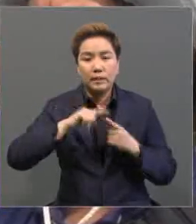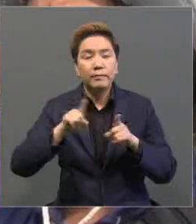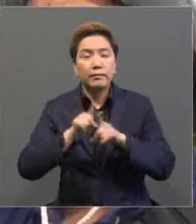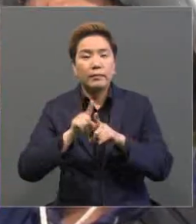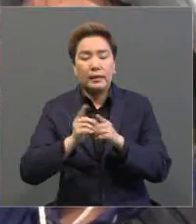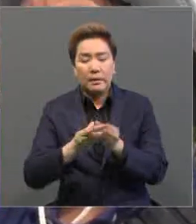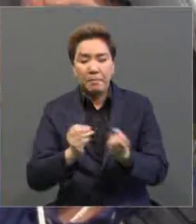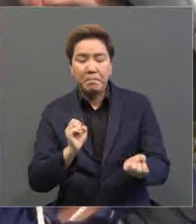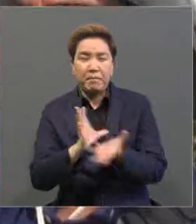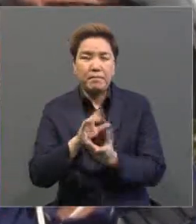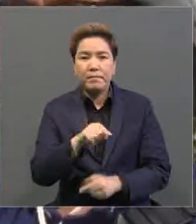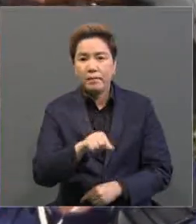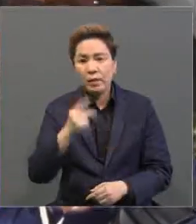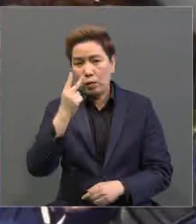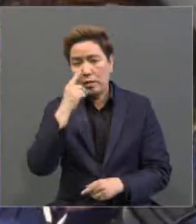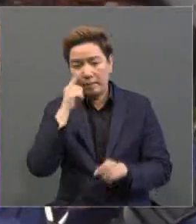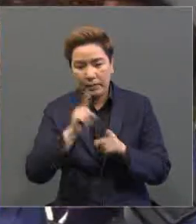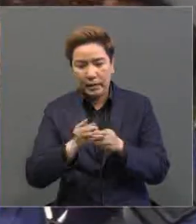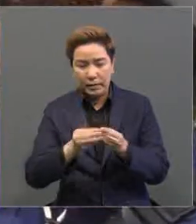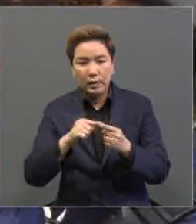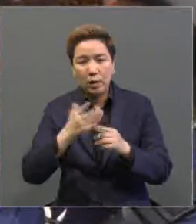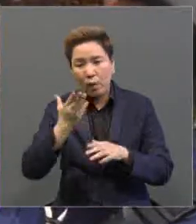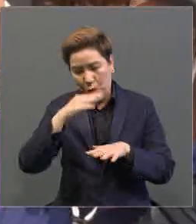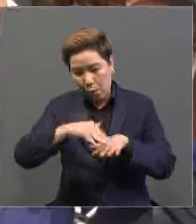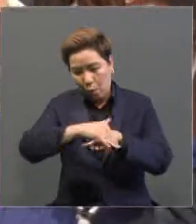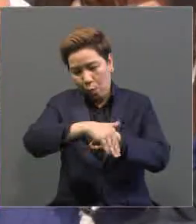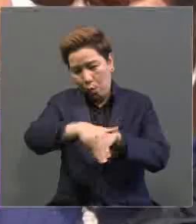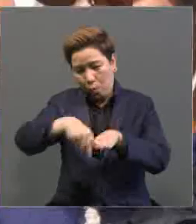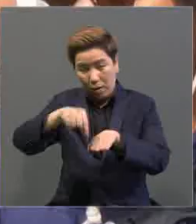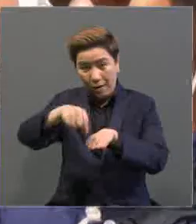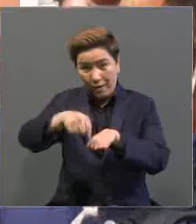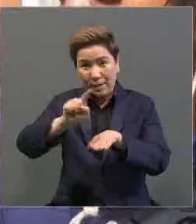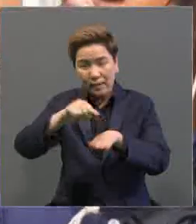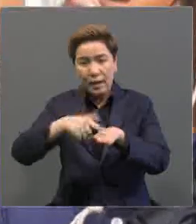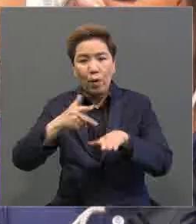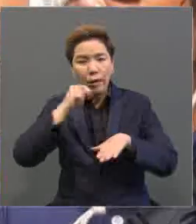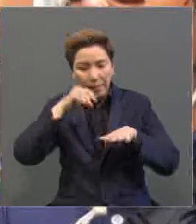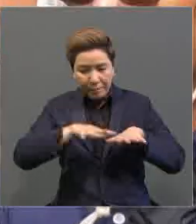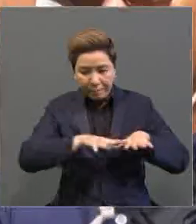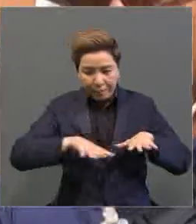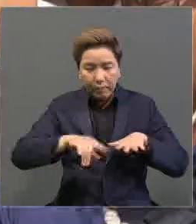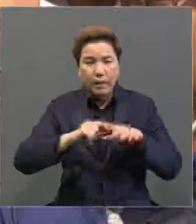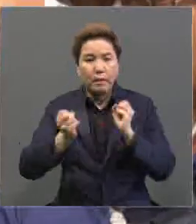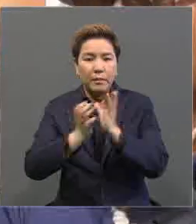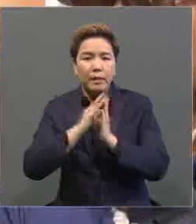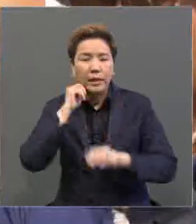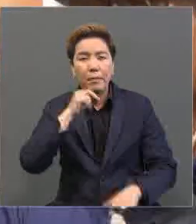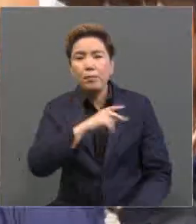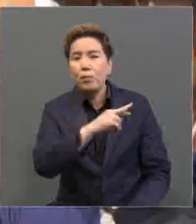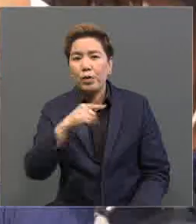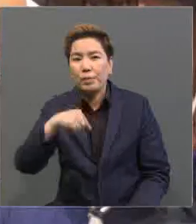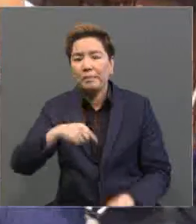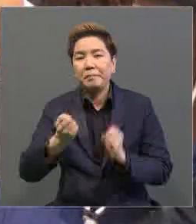ดที่ลุกล้ำนะครับนะก็คือบริเวณพื้นที่ของหัวเกาะนะครับรวมถึงสระน้ำนะฮะรวมถึงสระว่ายน้ำนะ